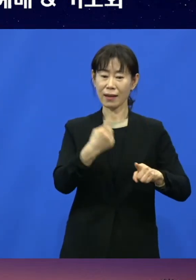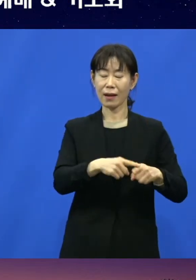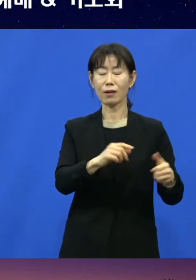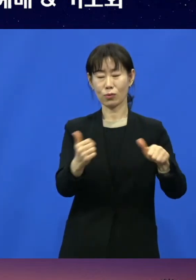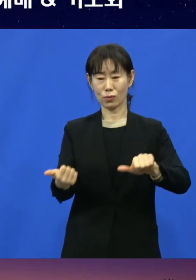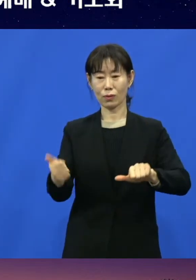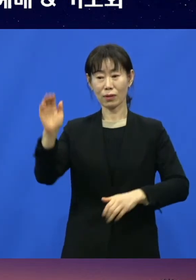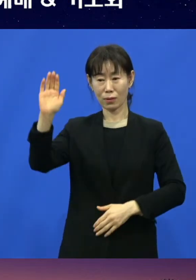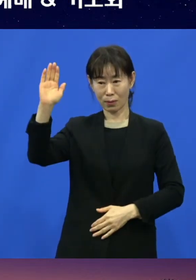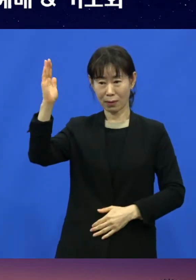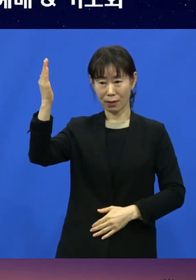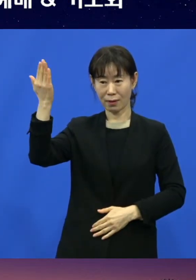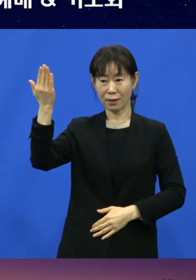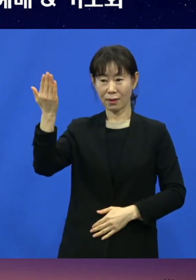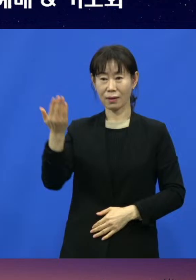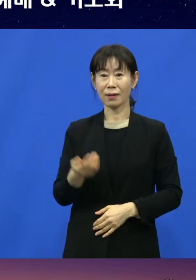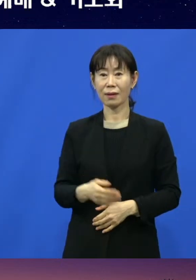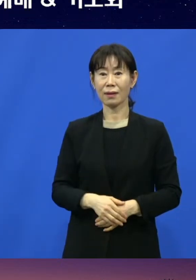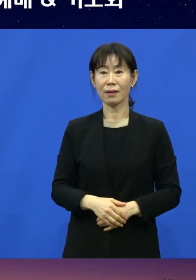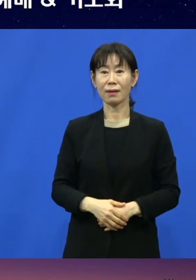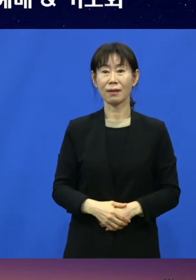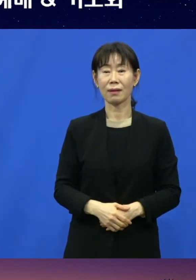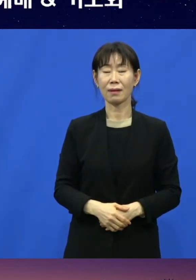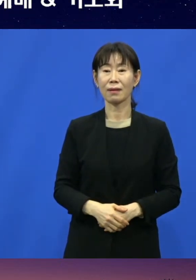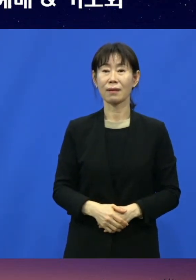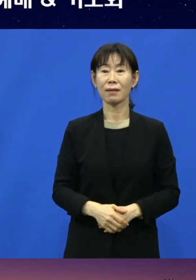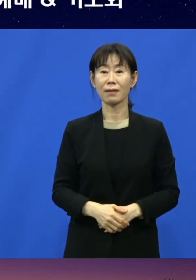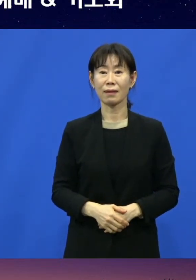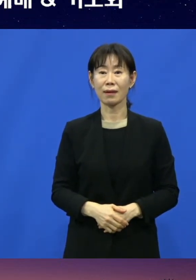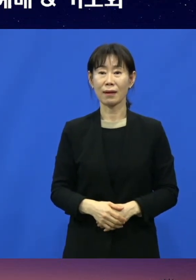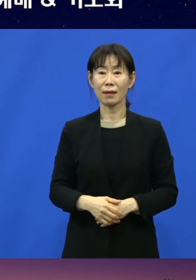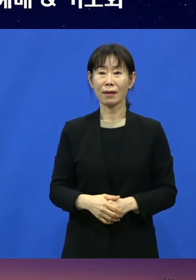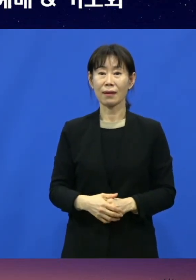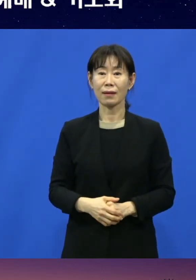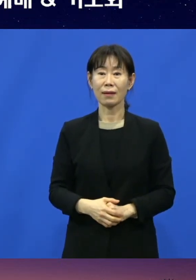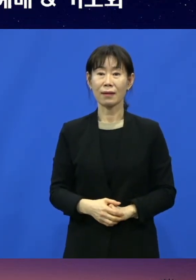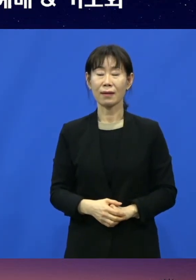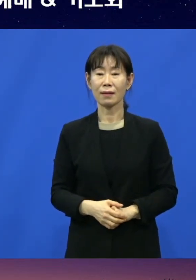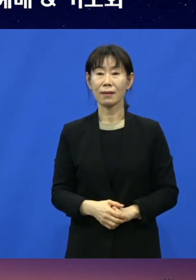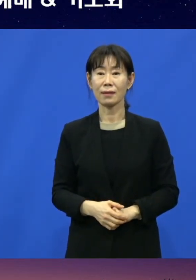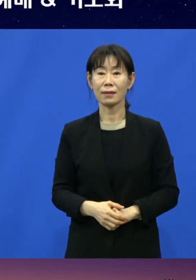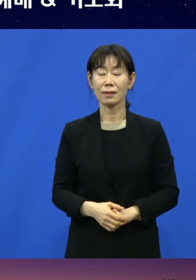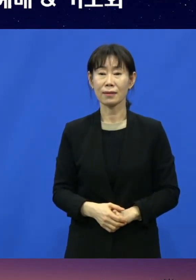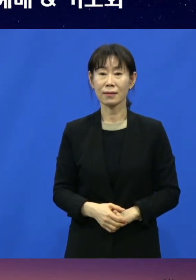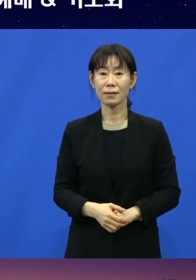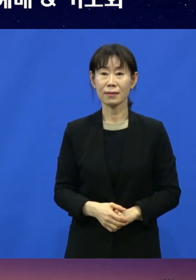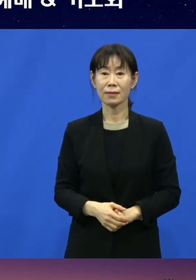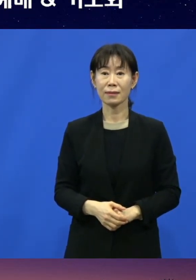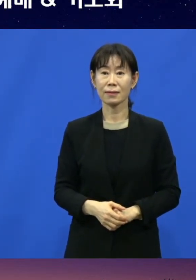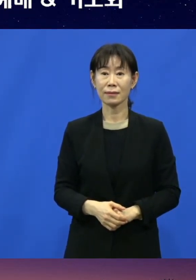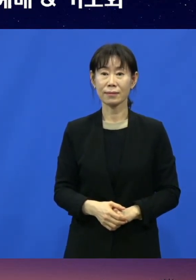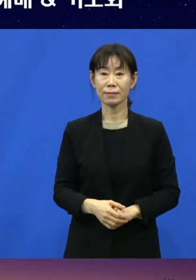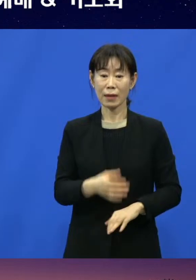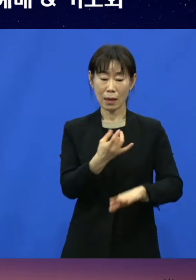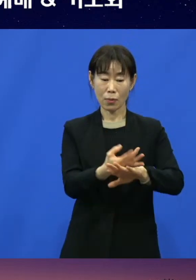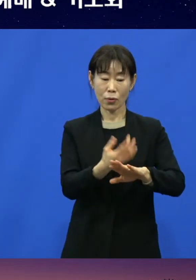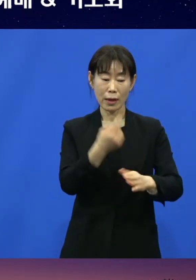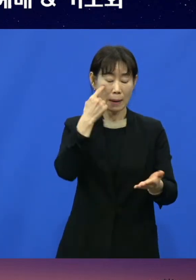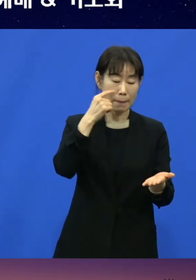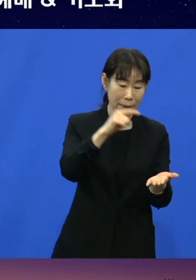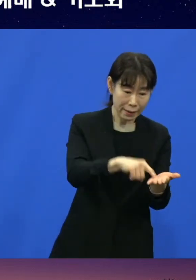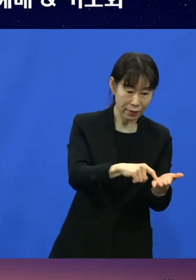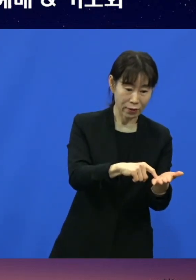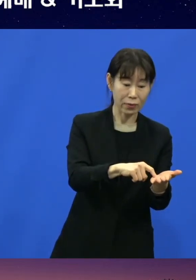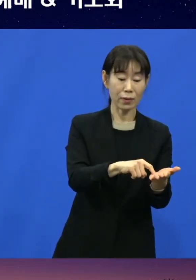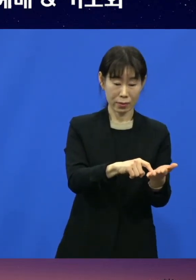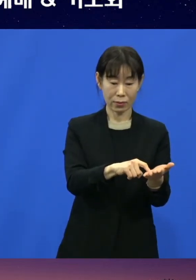있는데 그 단계까지 못 가는 거예요. 다른 클래스로 가는데 여기에서 another 레벨로 내 인생이